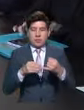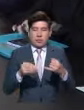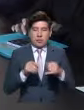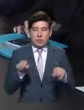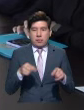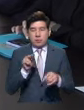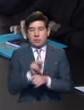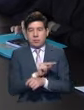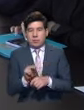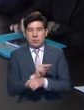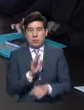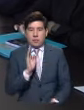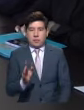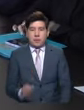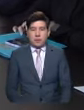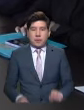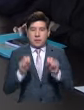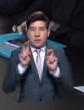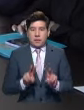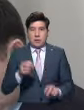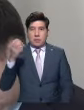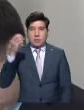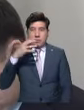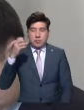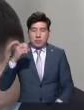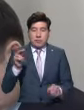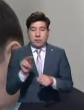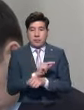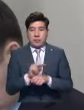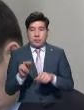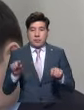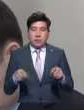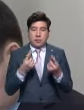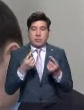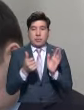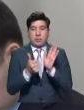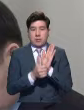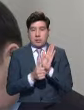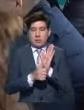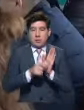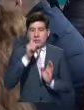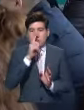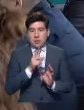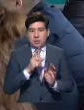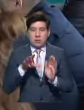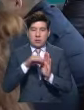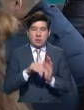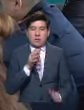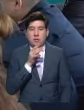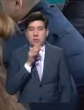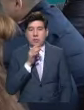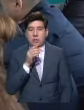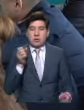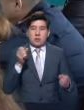келтіреді. Мамандар жарықты қалпына келтіру жұмыстары 6 ай уақыт алатынын айтады, алайда партиялықтар мұнымен келіспейді.